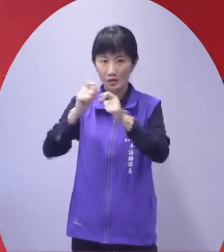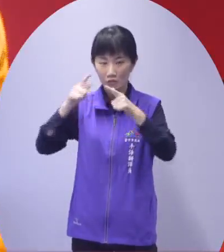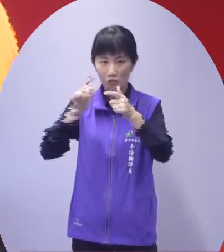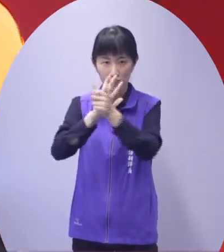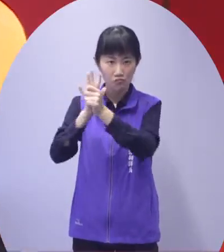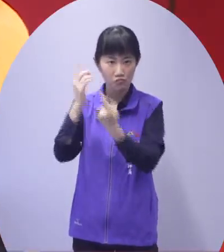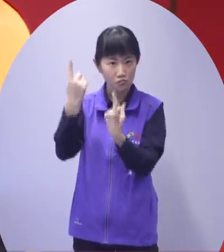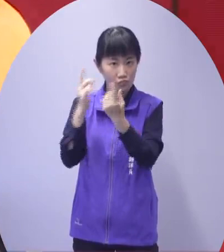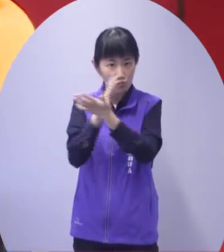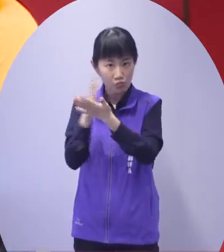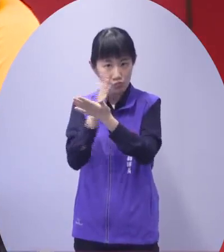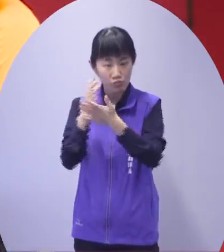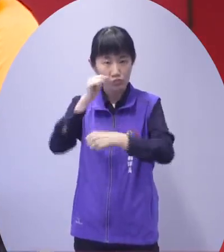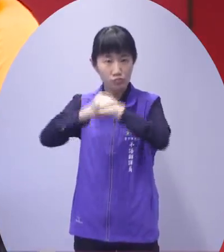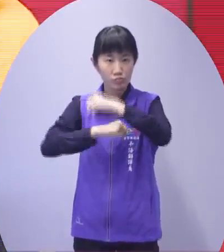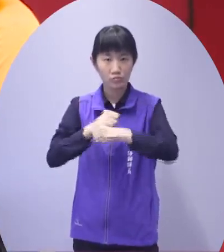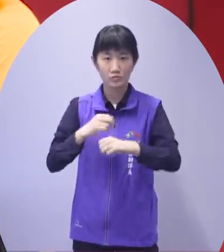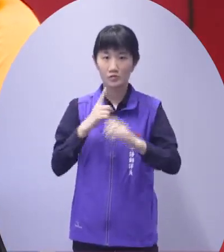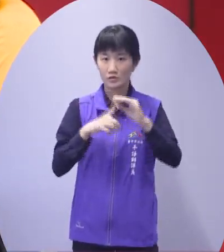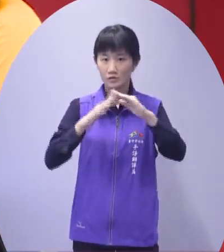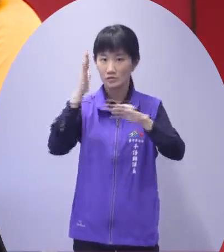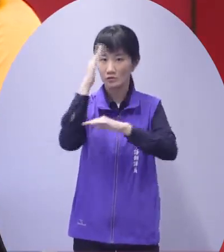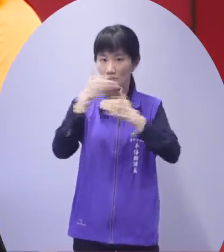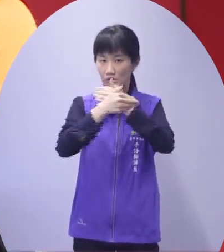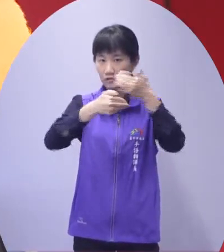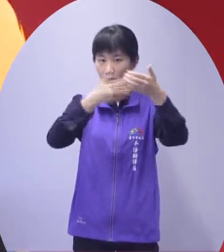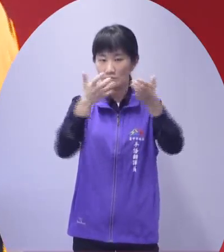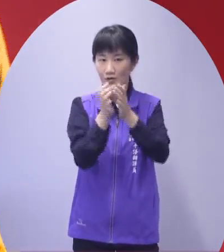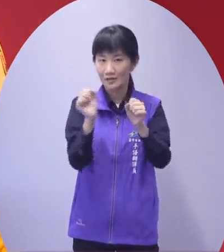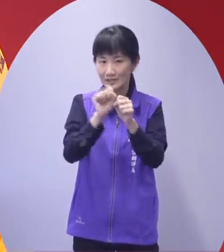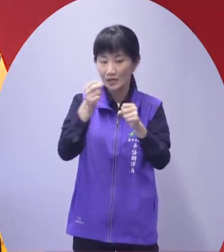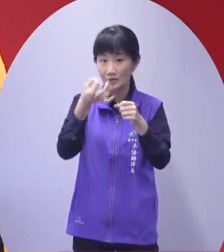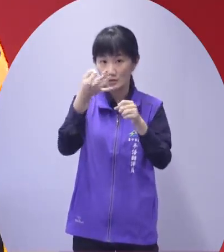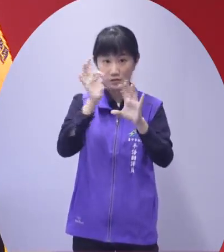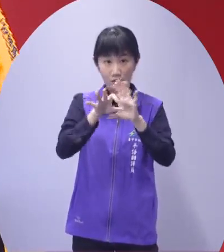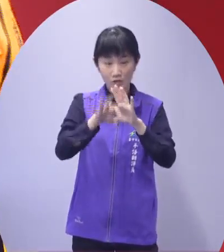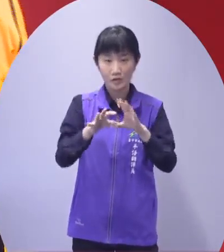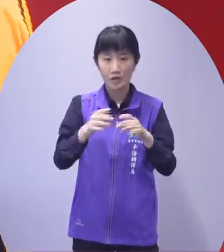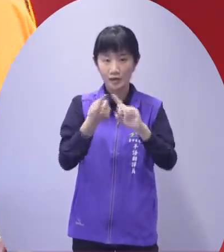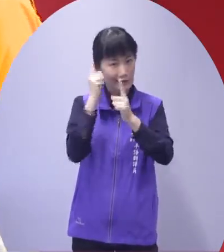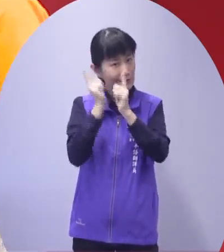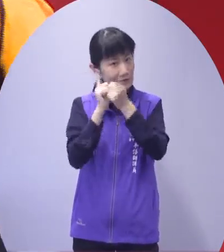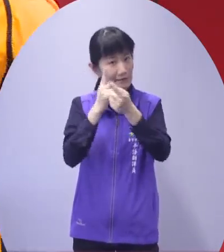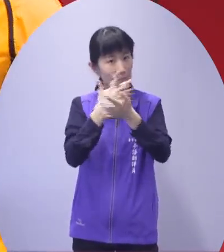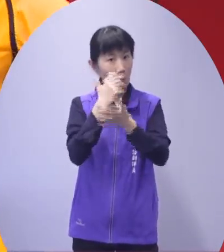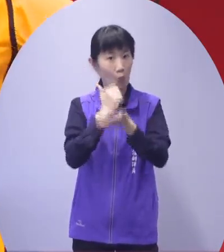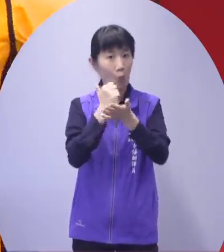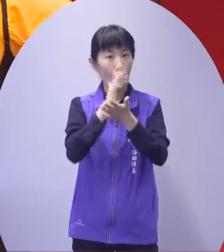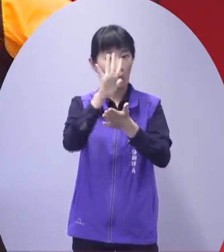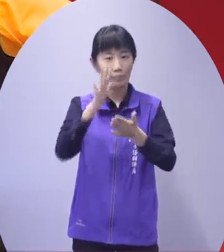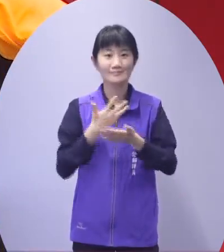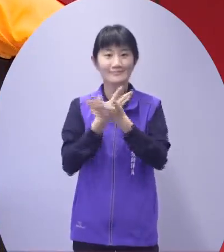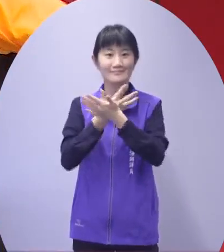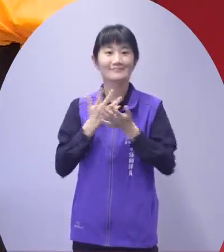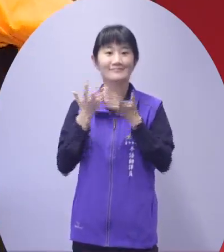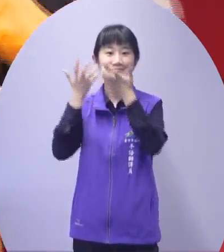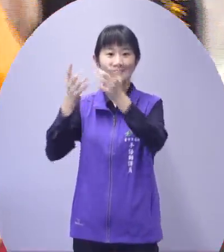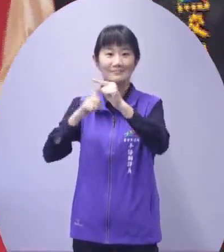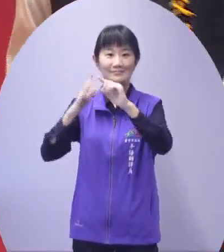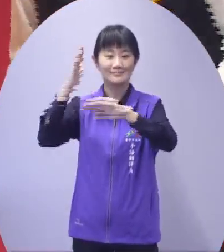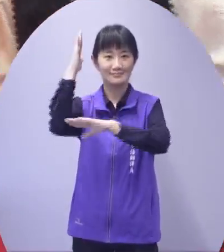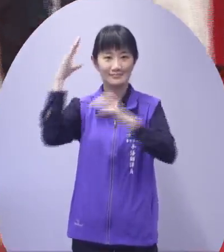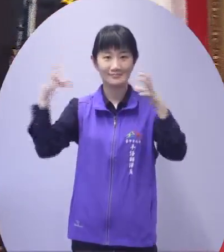选活动，本府交通局荣获加值应用奖，请将讲座献与市长并合影。